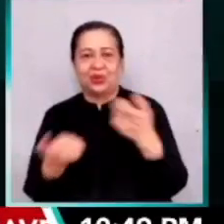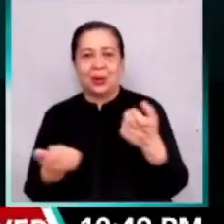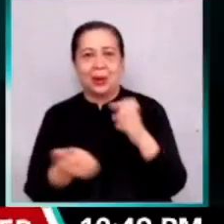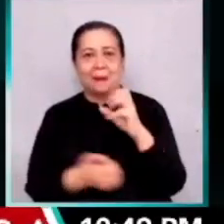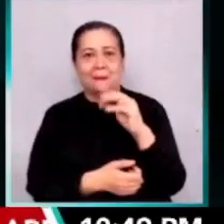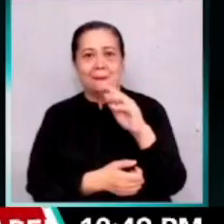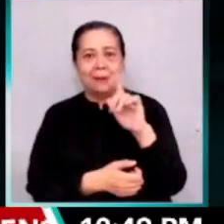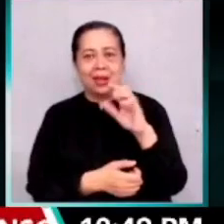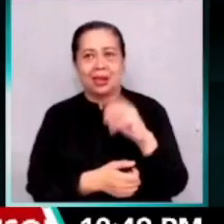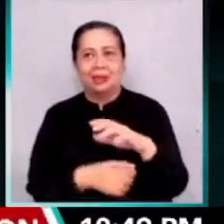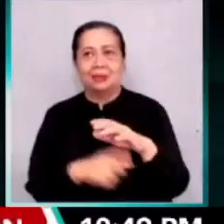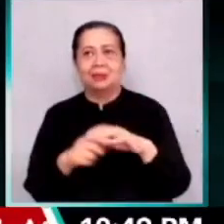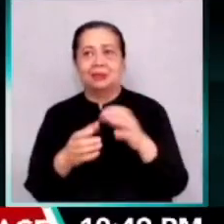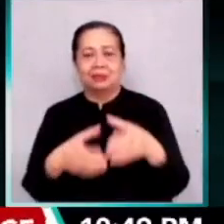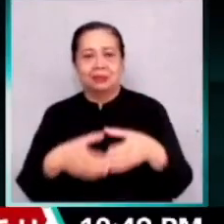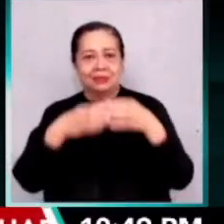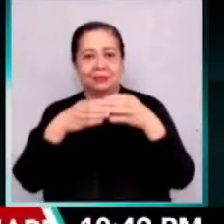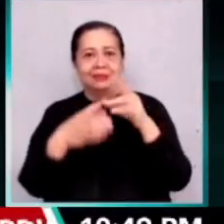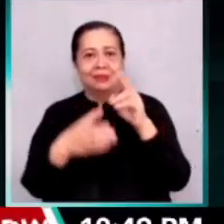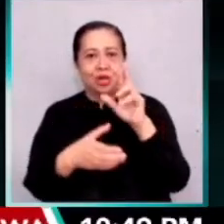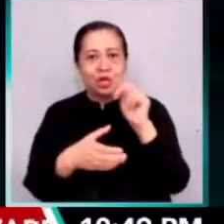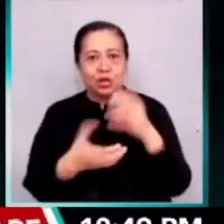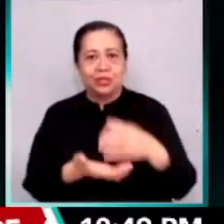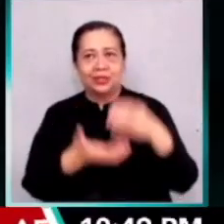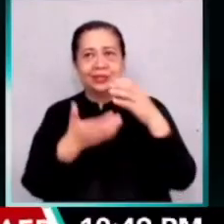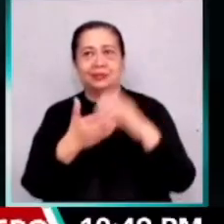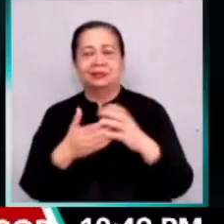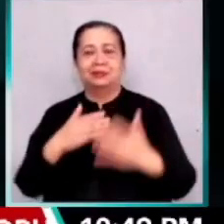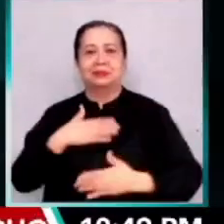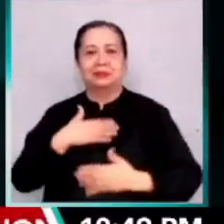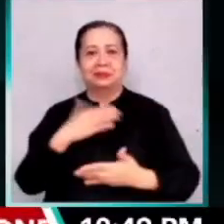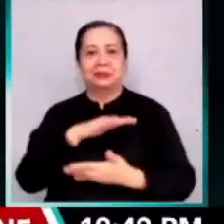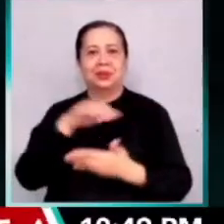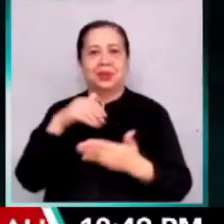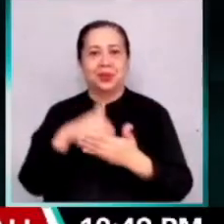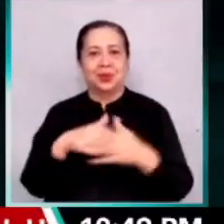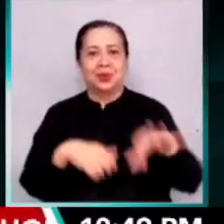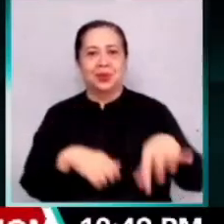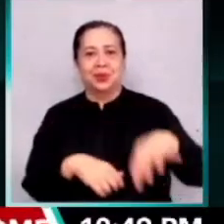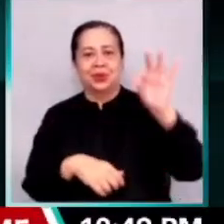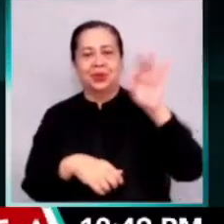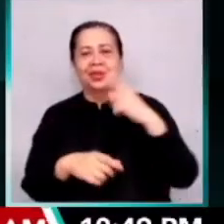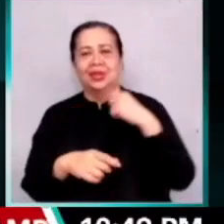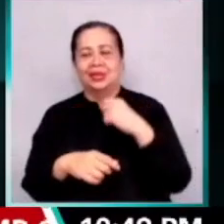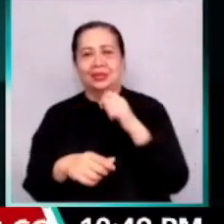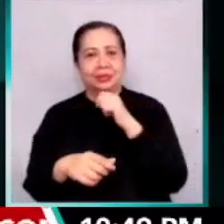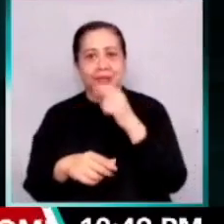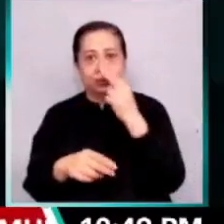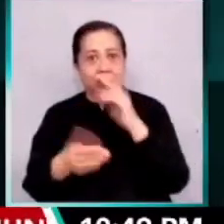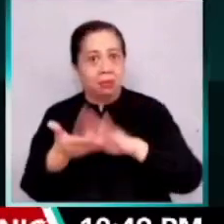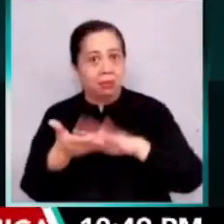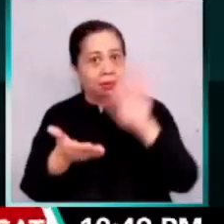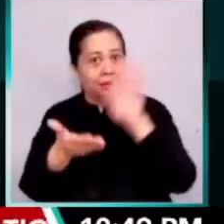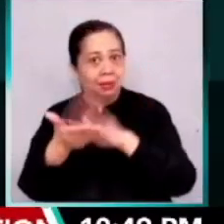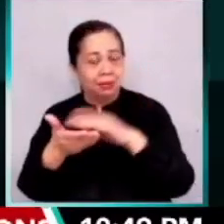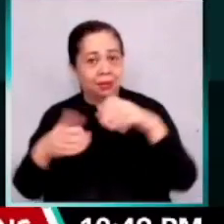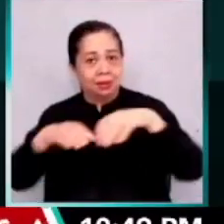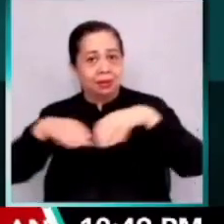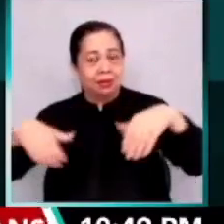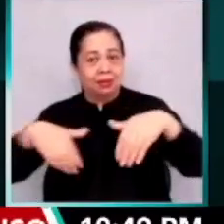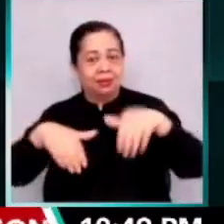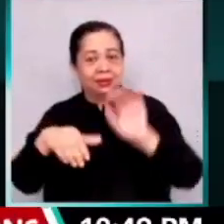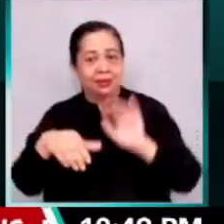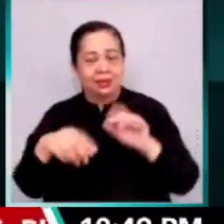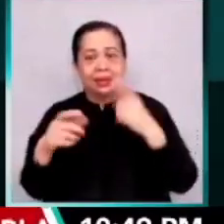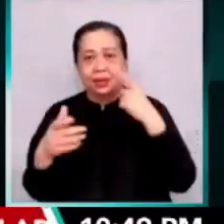marble urn at mga kabao. Masaya naman daw lahat ang nabunot, lalo't libiro ang presyo ng mga kabaong na yan. Ang tanong,